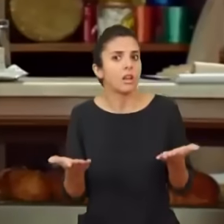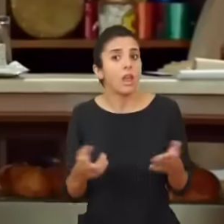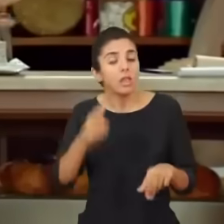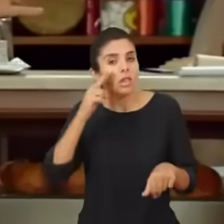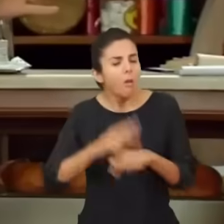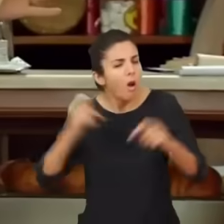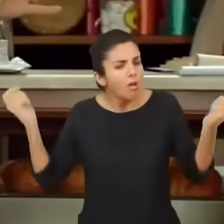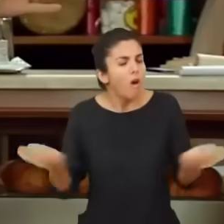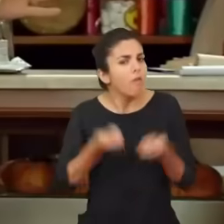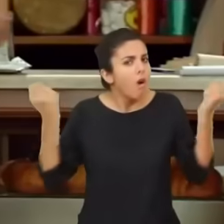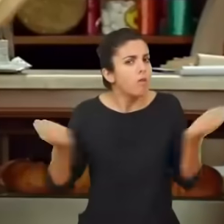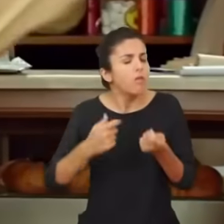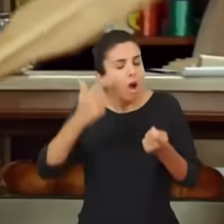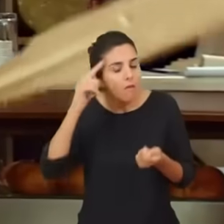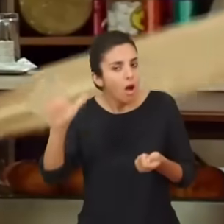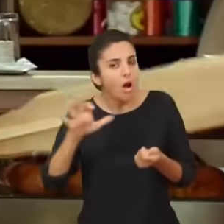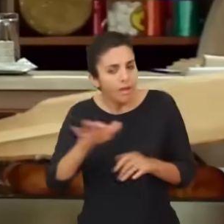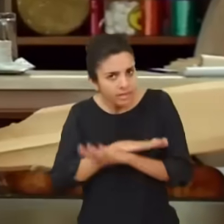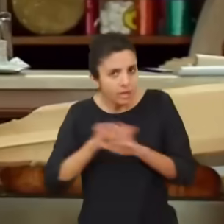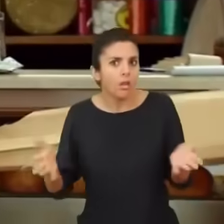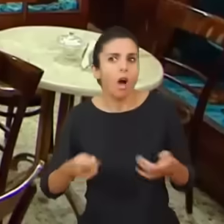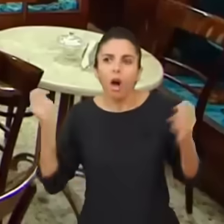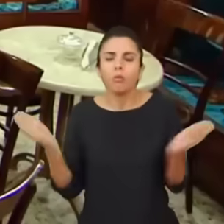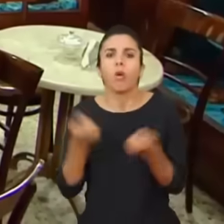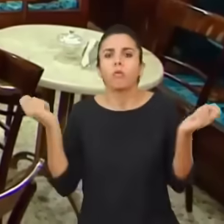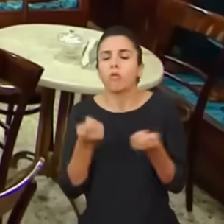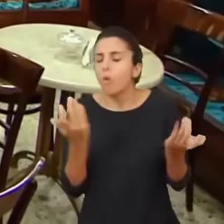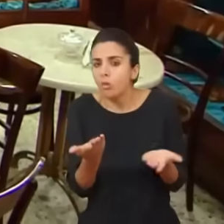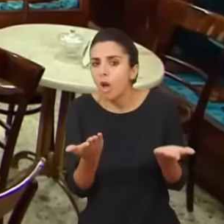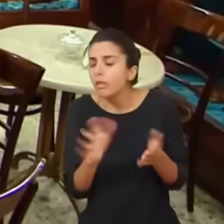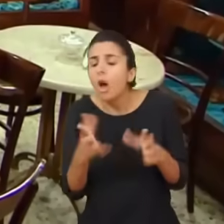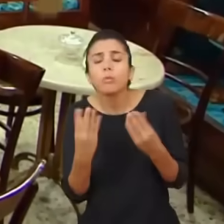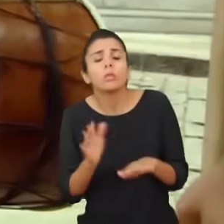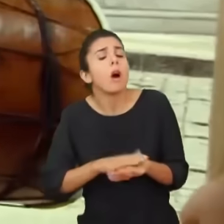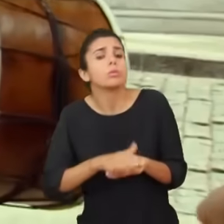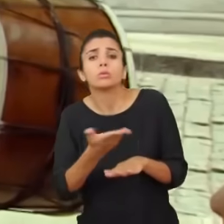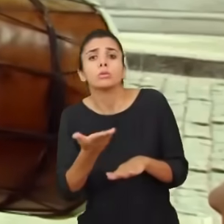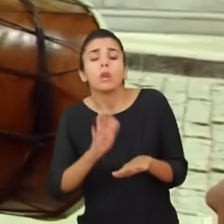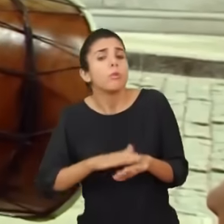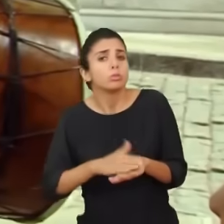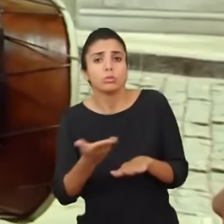Vallahi içeride kalanlık kaldı, kazan kadar oldu. Dangırı, dangırı, dangırı, dangırı. Ne oluyor bu kamırda?